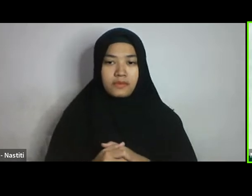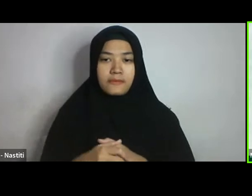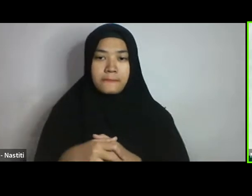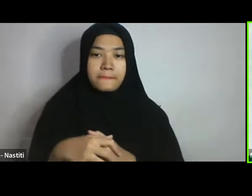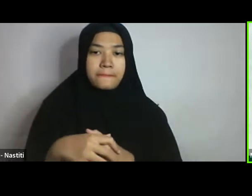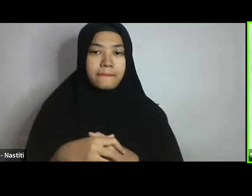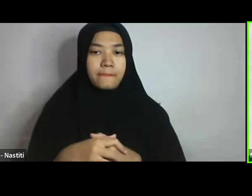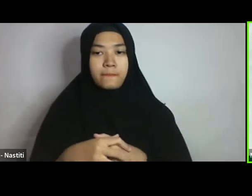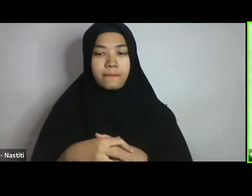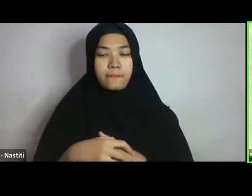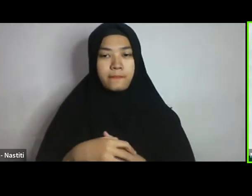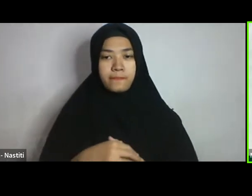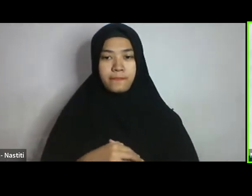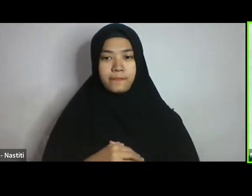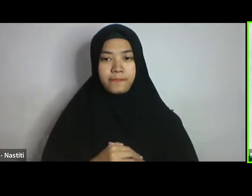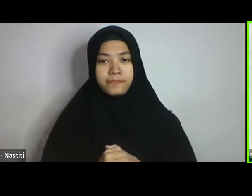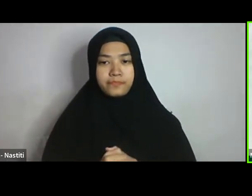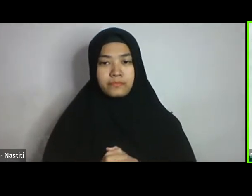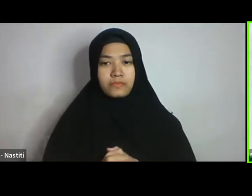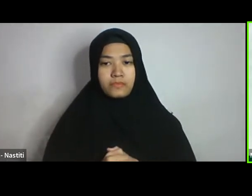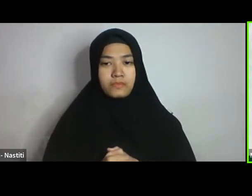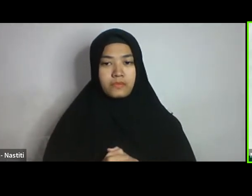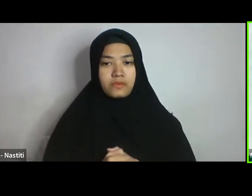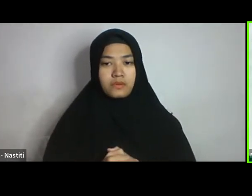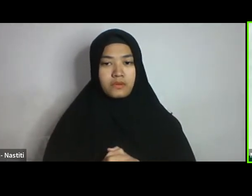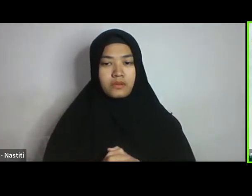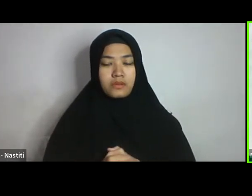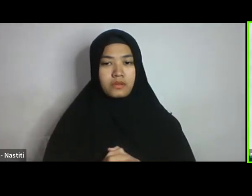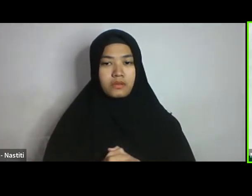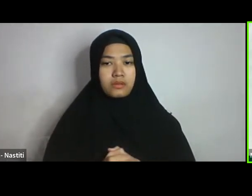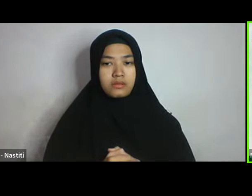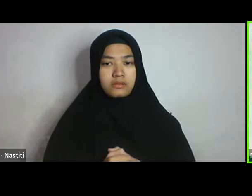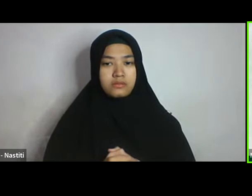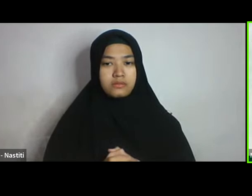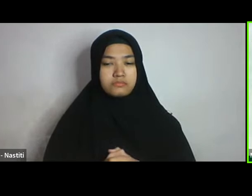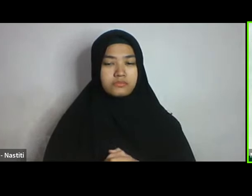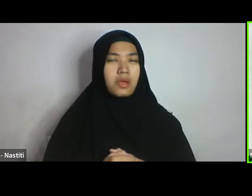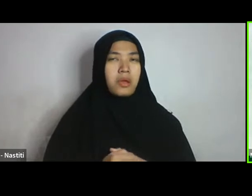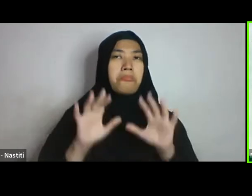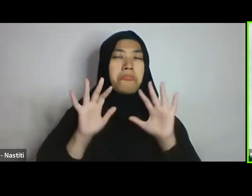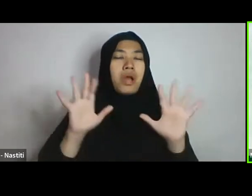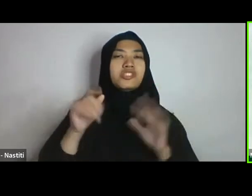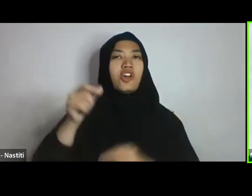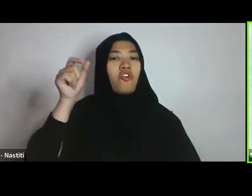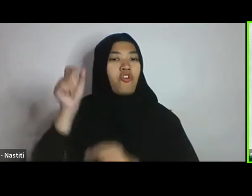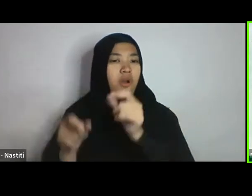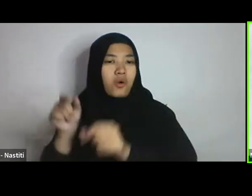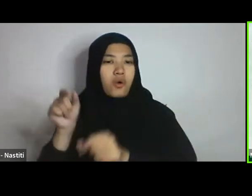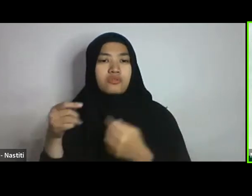tanah rumah itu udah pekarangan sudah banyak dijual untuk pengobatan. Dan tadi betul kata